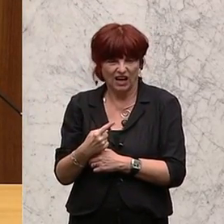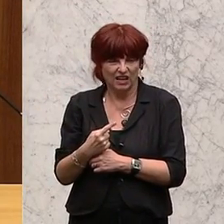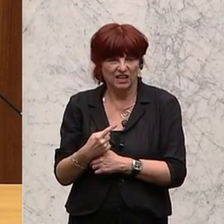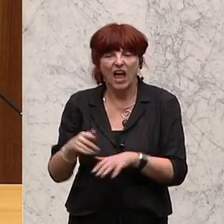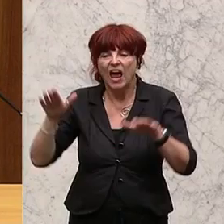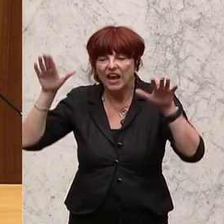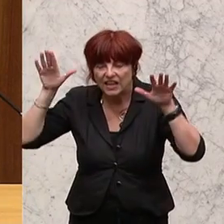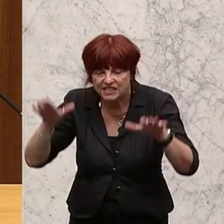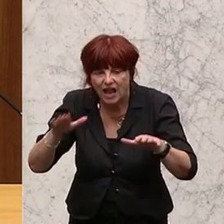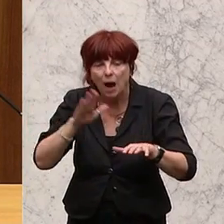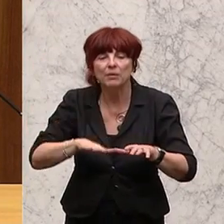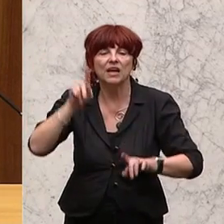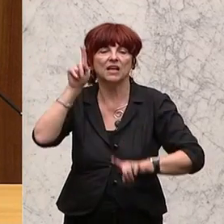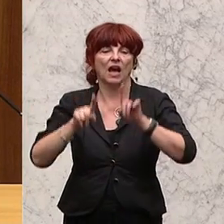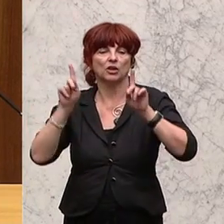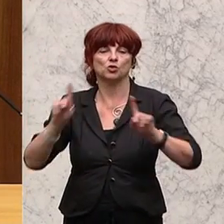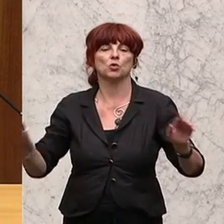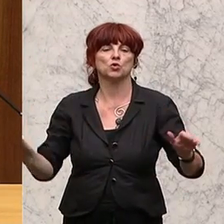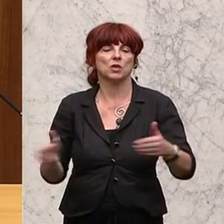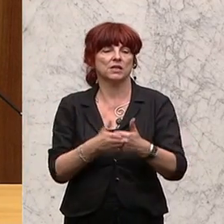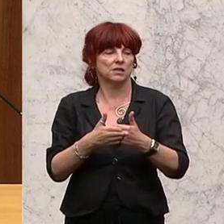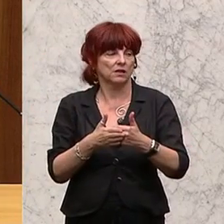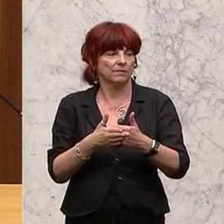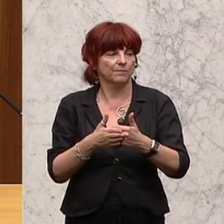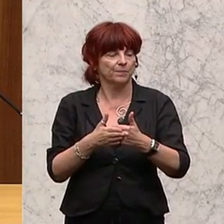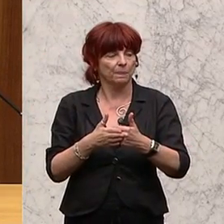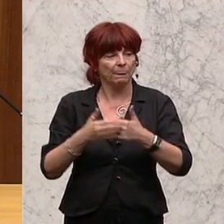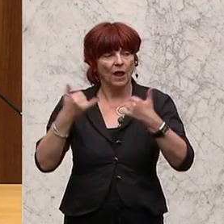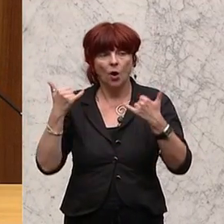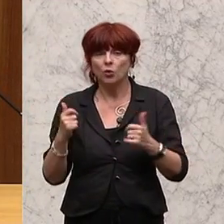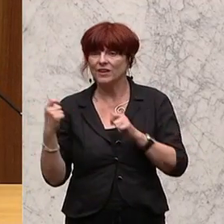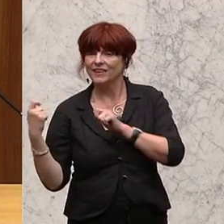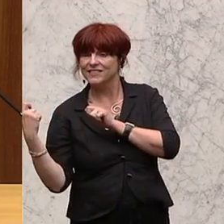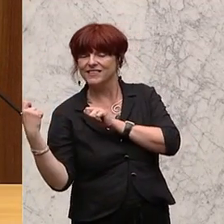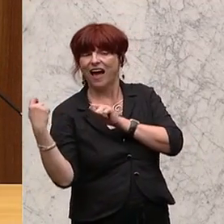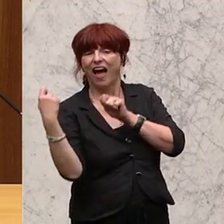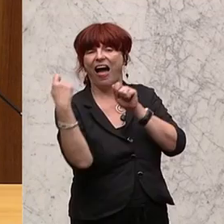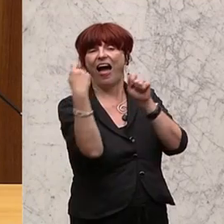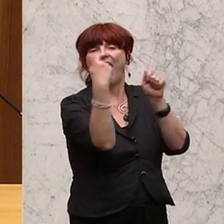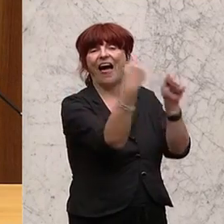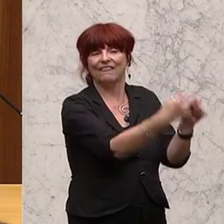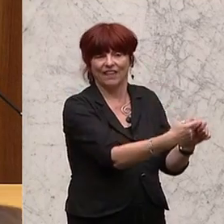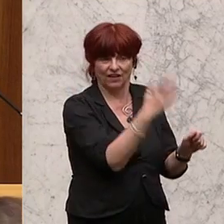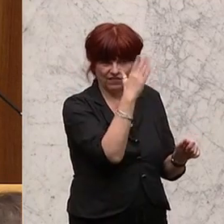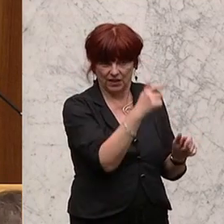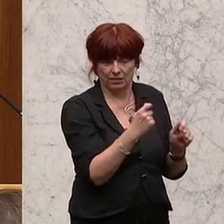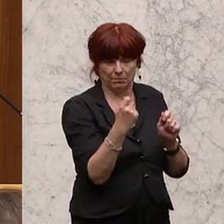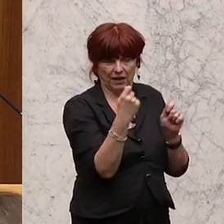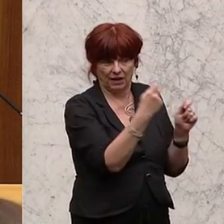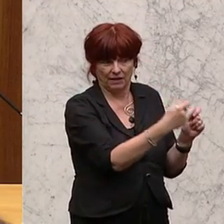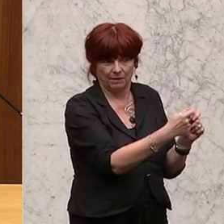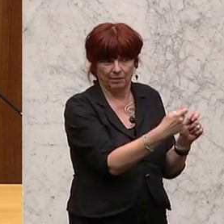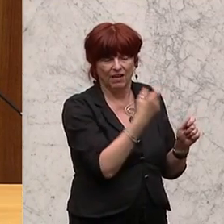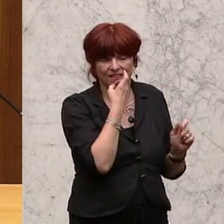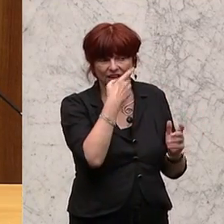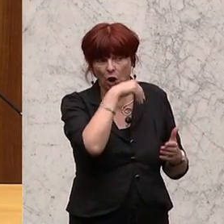Islamkindergärten schließen. So, und jetzt haben wir einen Antrag eingebracht, den werde ich gleich einbringen, diesen Antrag, wo genau